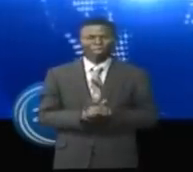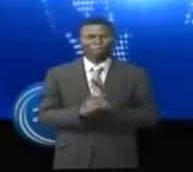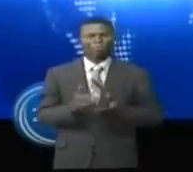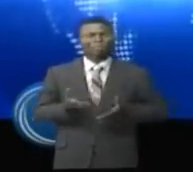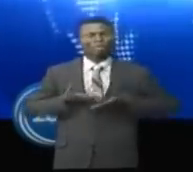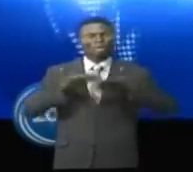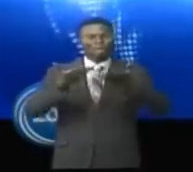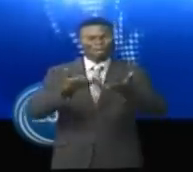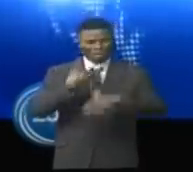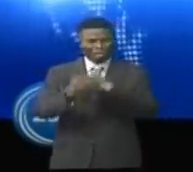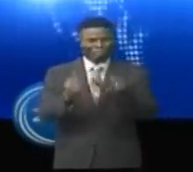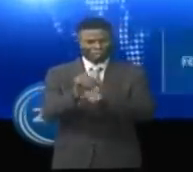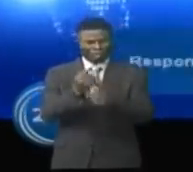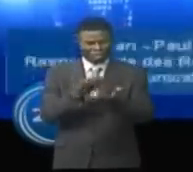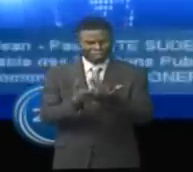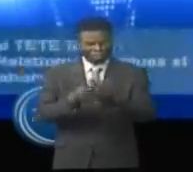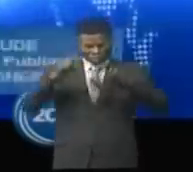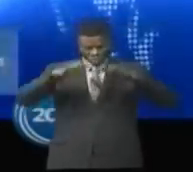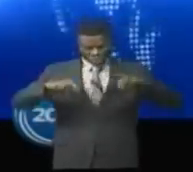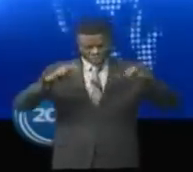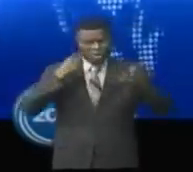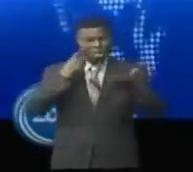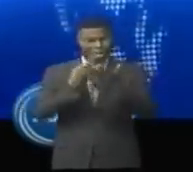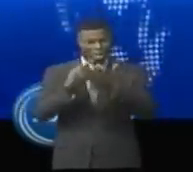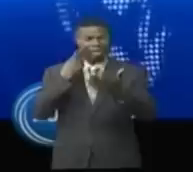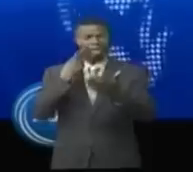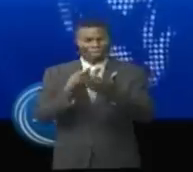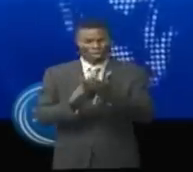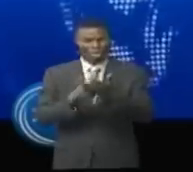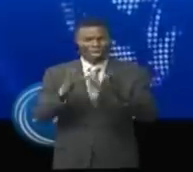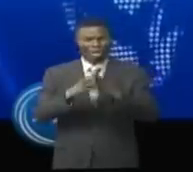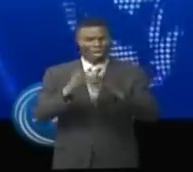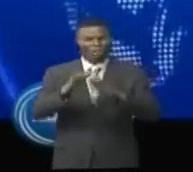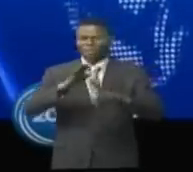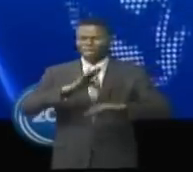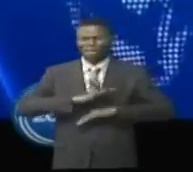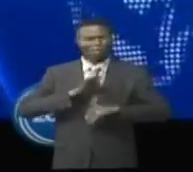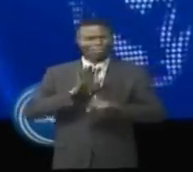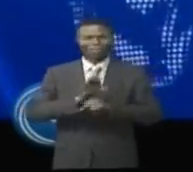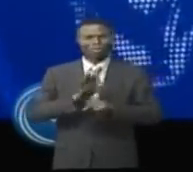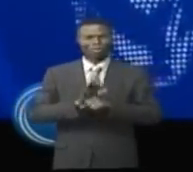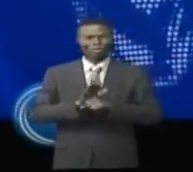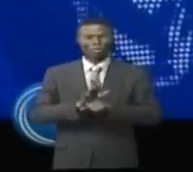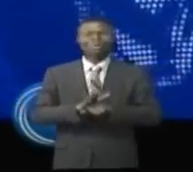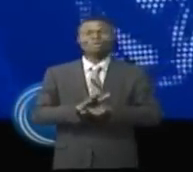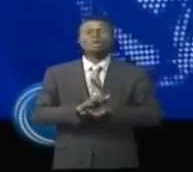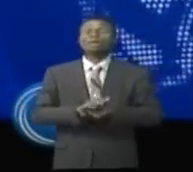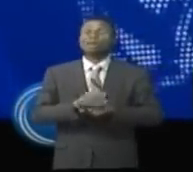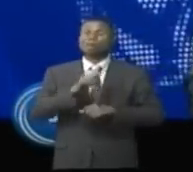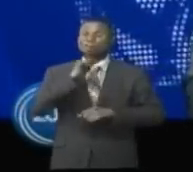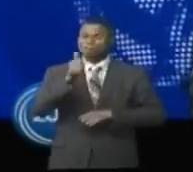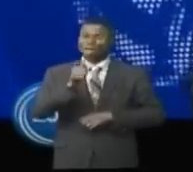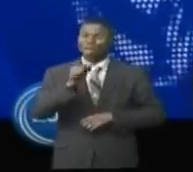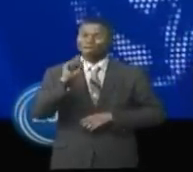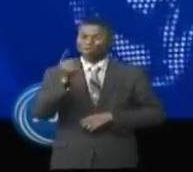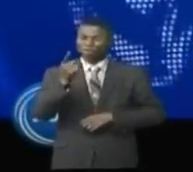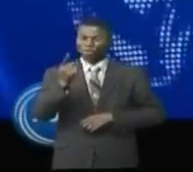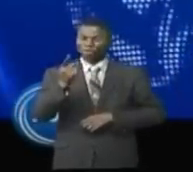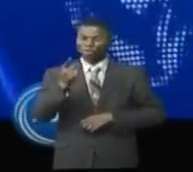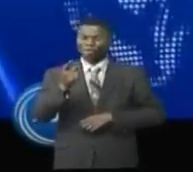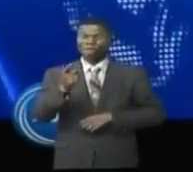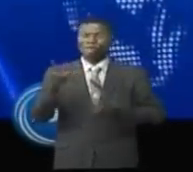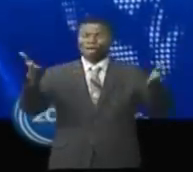cet exercice et elle a constaté avec satisfaction que non seulement